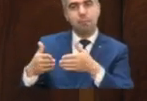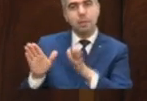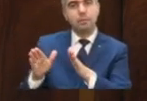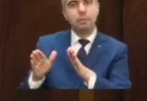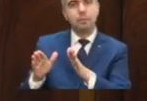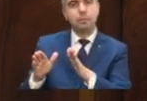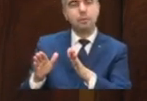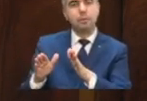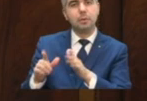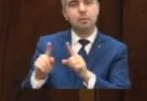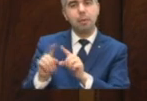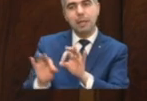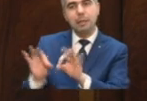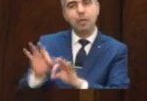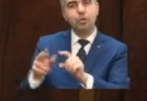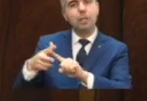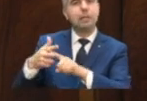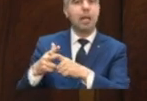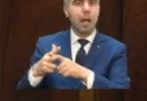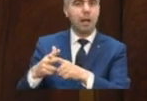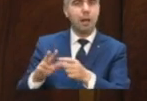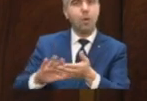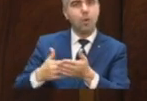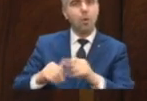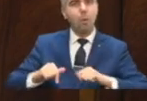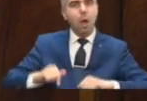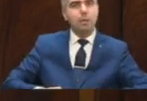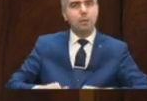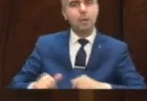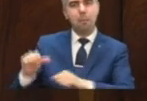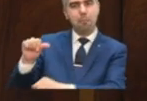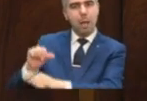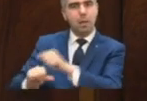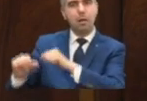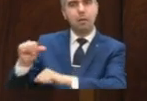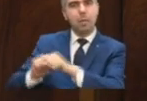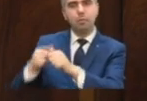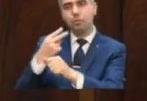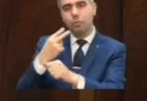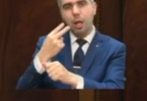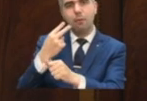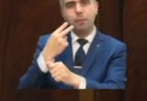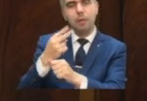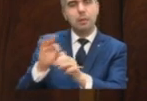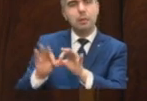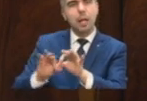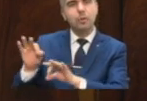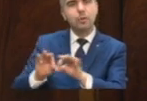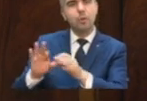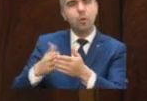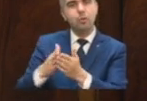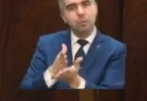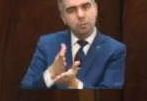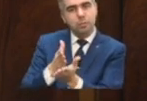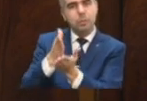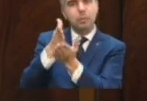الصناعي، في الاستراتيجيات الصناعية، وكل وزير كيجي كيتابع هاد الاستراتيجيات في هذا الاتجاه